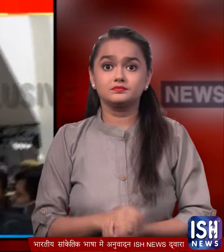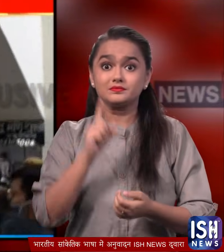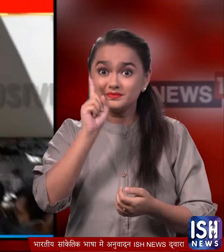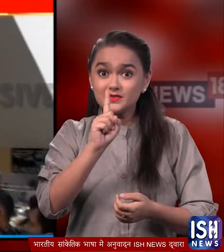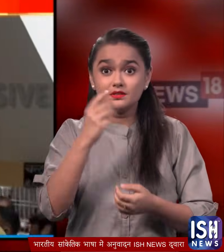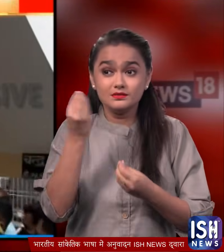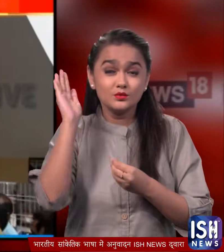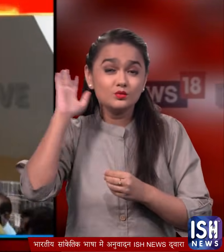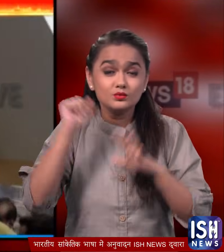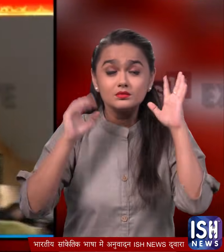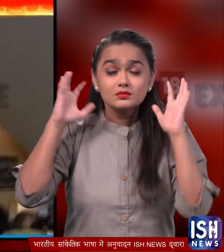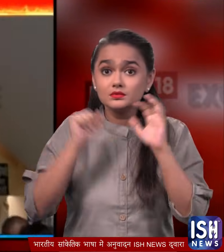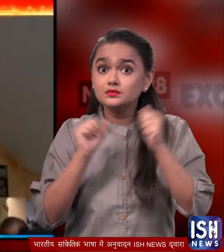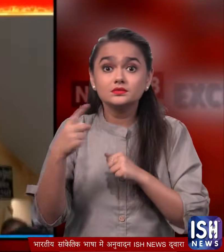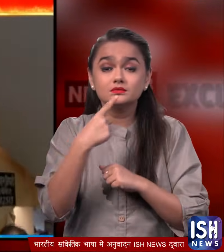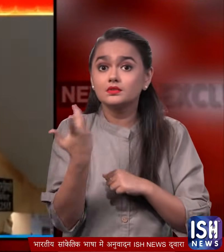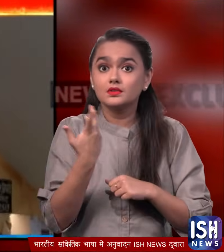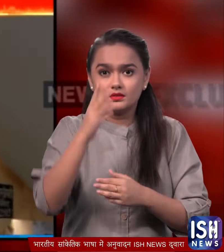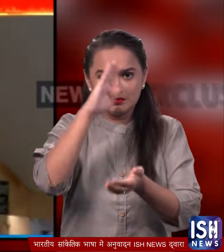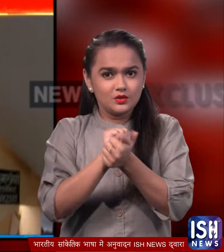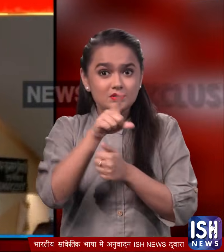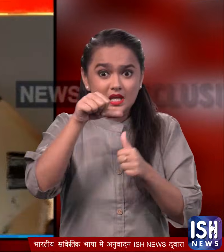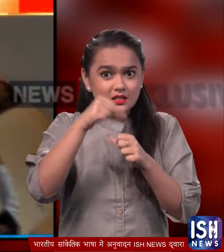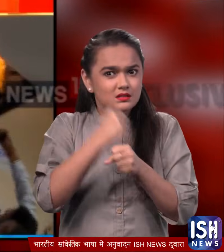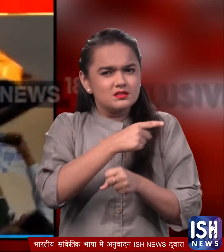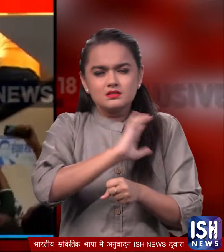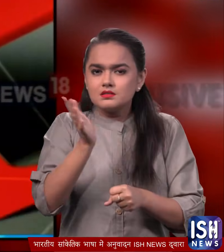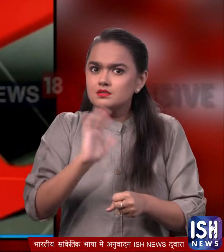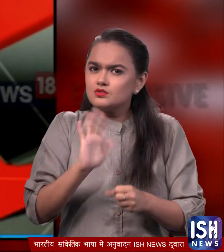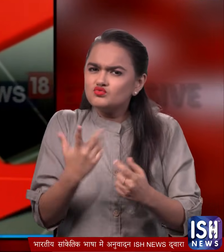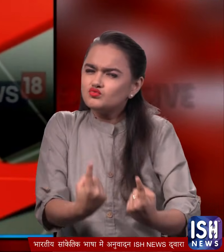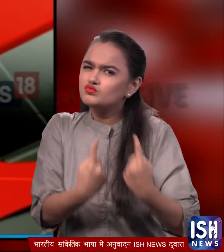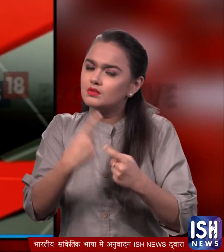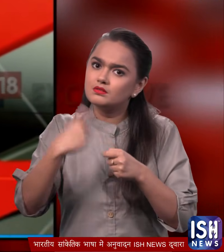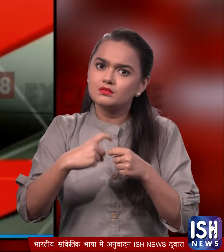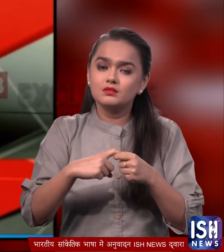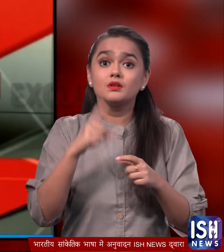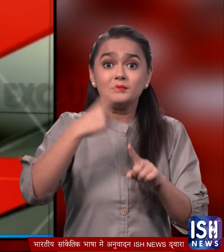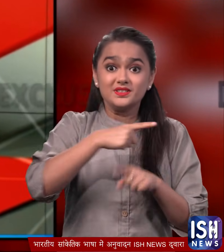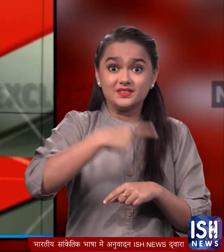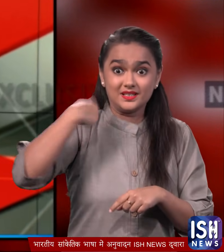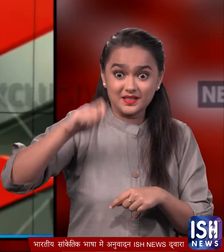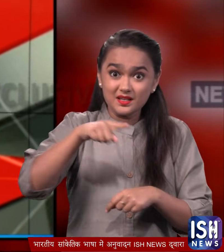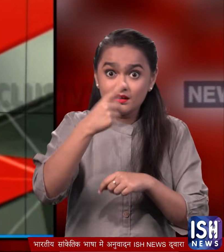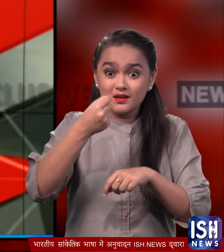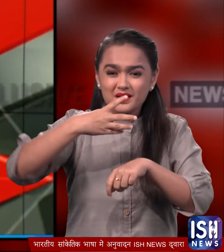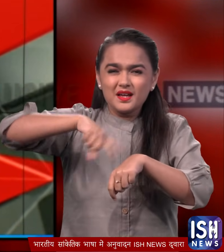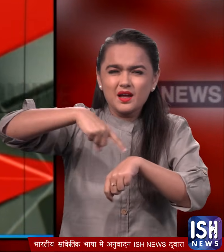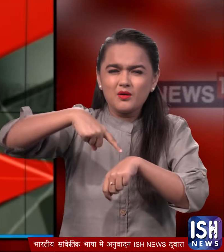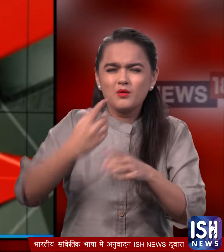लेकिन जो खबरें आ रही हैं उन्हें सुनकर लगता है कि पुलिस आनंद गिरी के साथ सख्त है और अदालत में पेशी से पहले उनसे कई घंटे